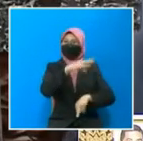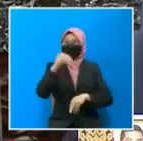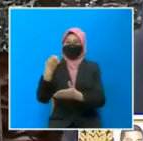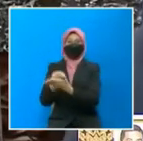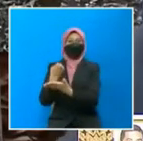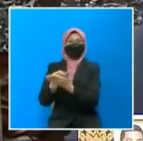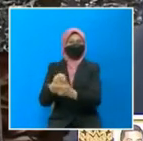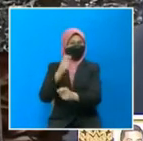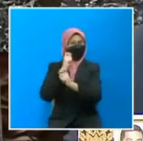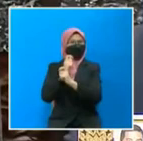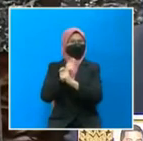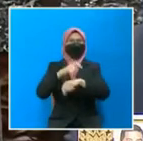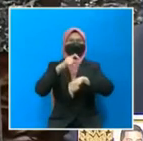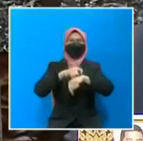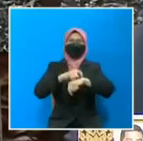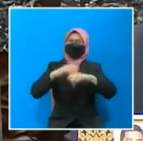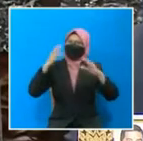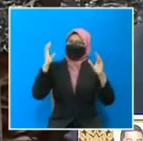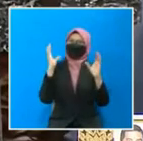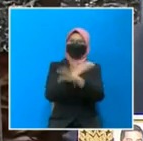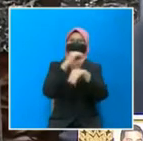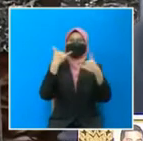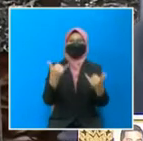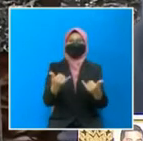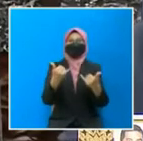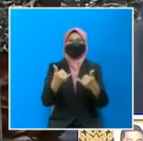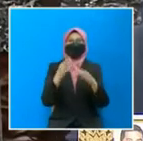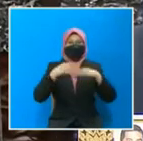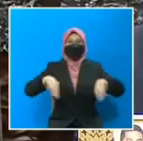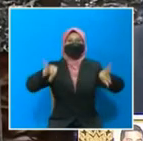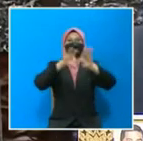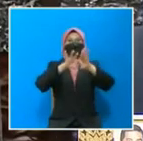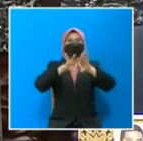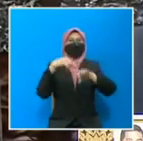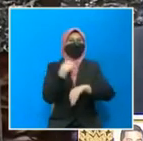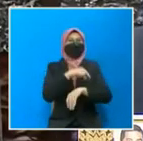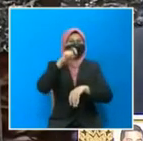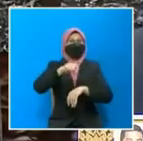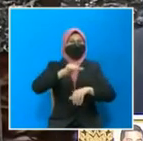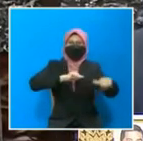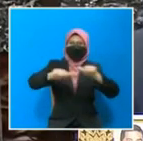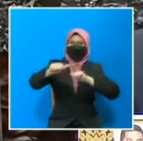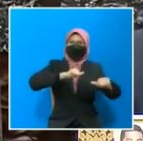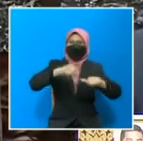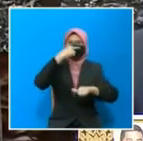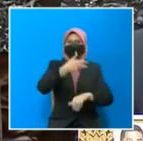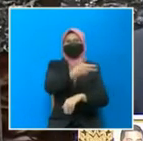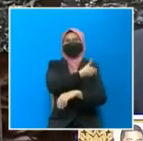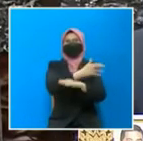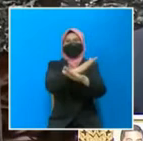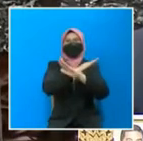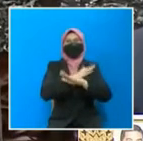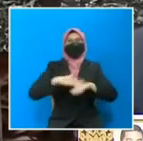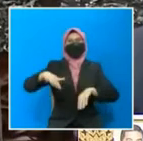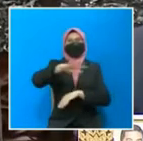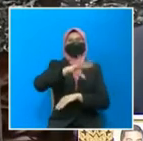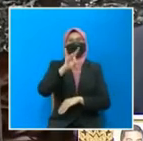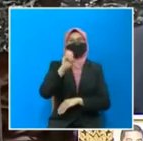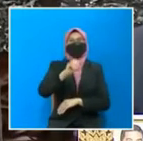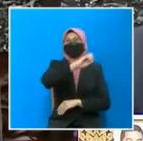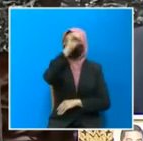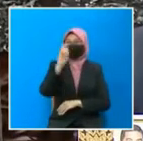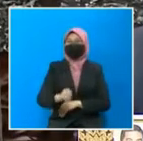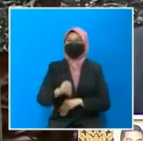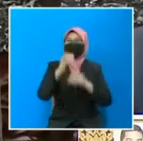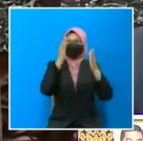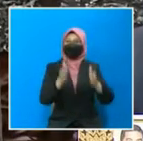terus bertahan dalam tempoh mencabar ini. Yang paling utama sekarang, kita perlu giatkan usaha memvaksinasi kurang-kurangnya 80%